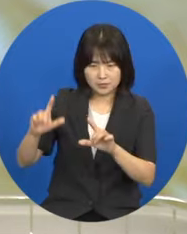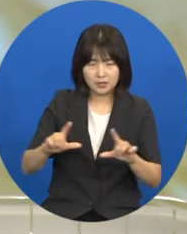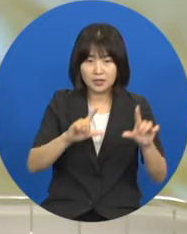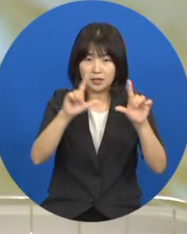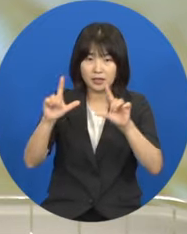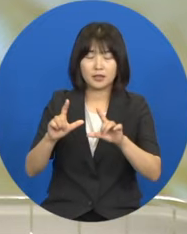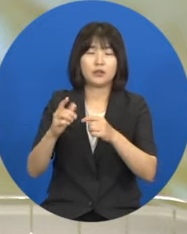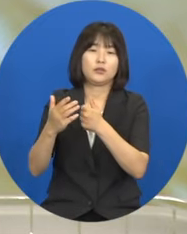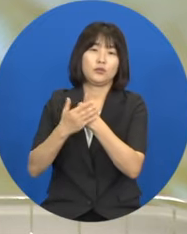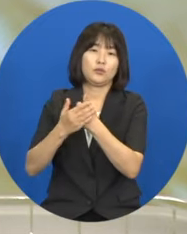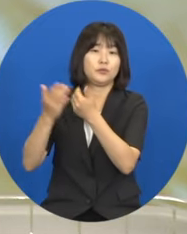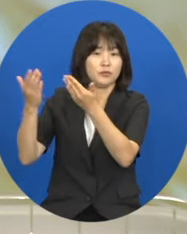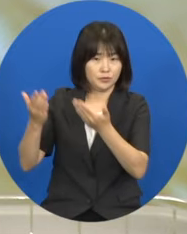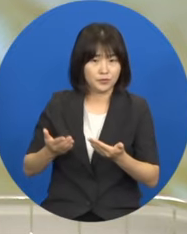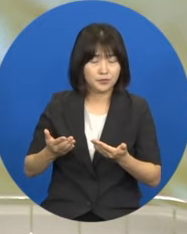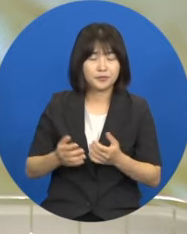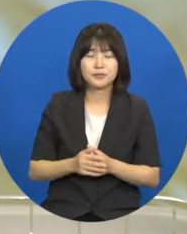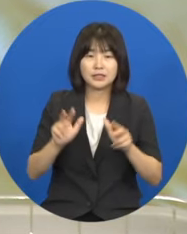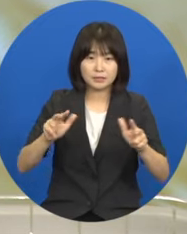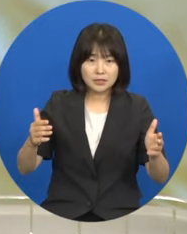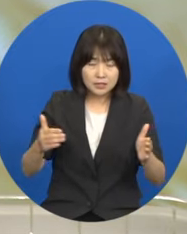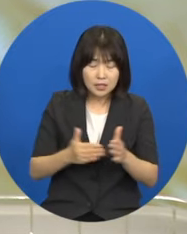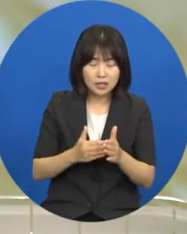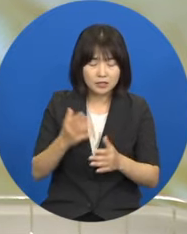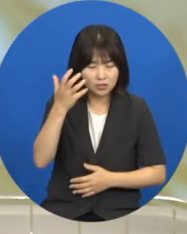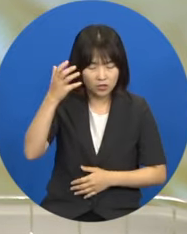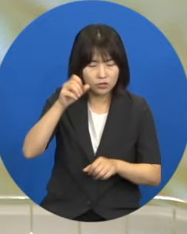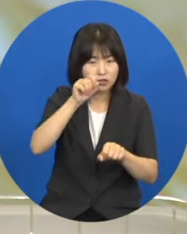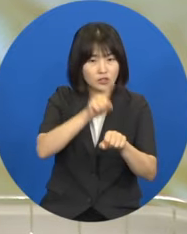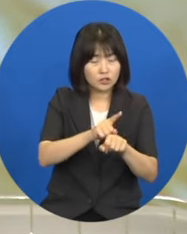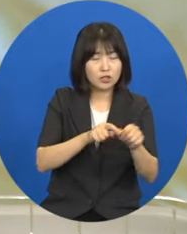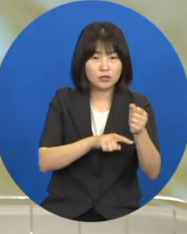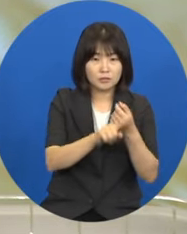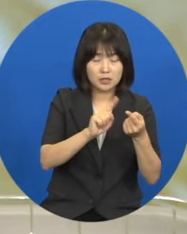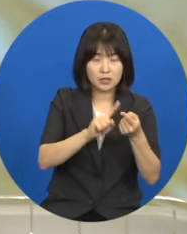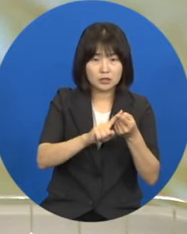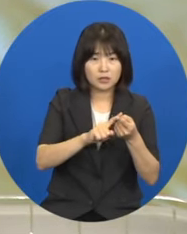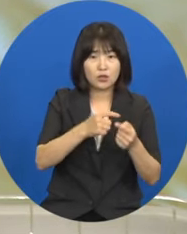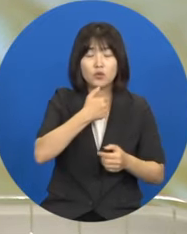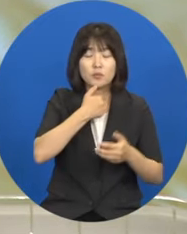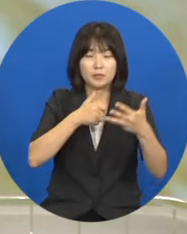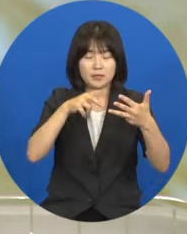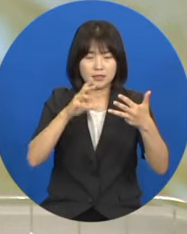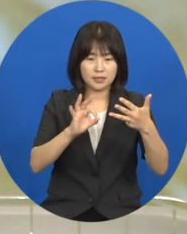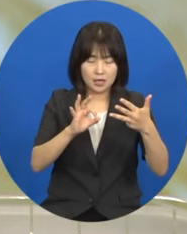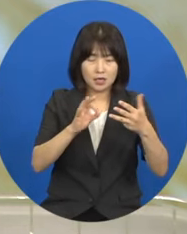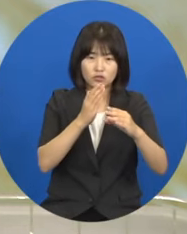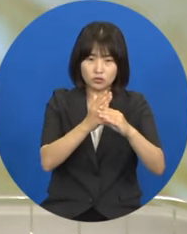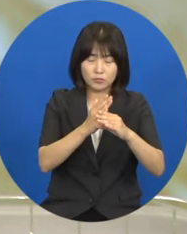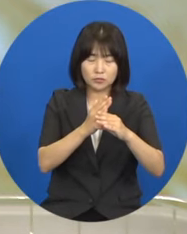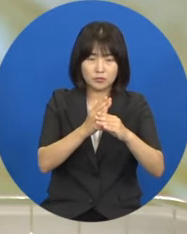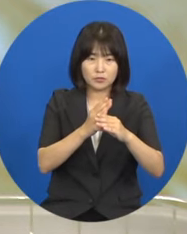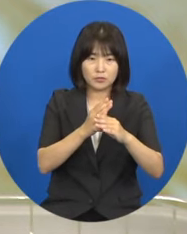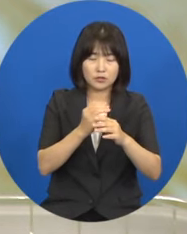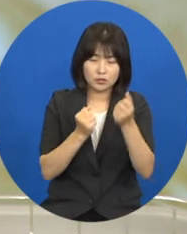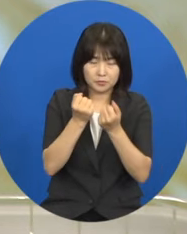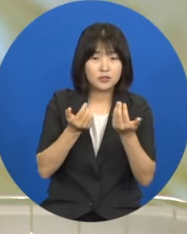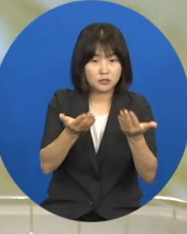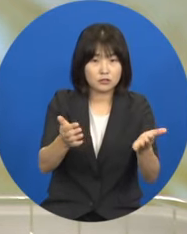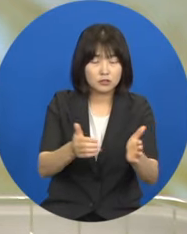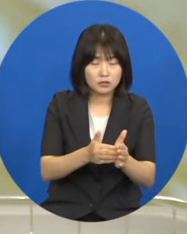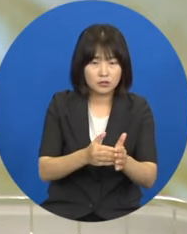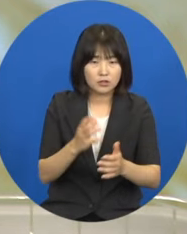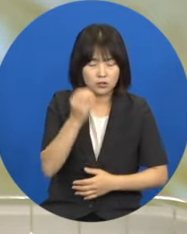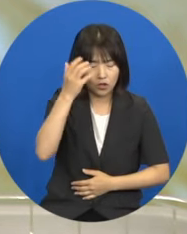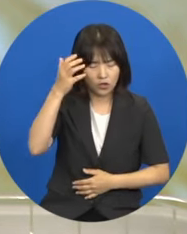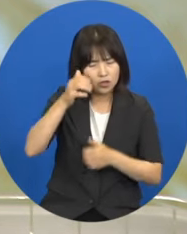하신답니다. 지금까지 영성의 의미에 대해서 로마서 8장의 말씀을 중심으로 살펴보았습니다. 성령을 따라 예수 그리스도 안에서